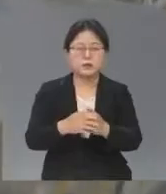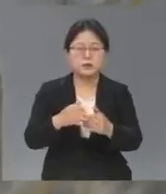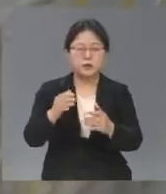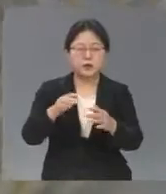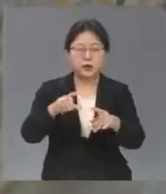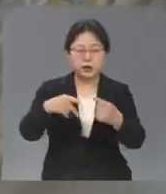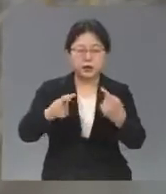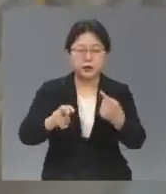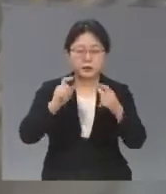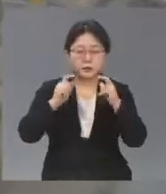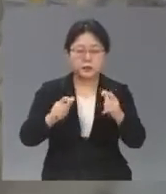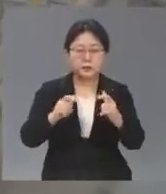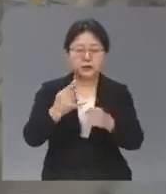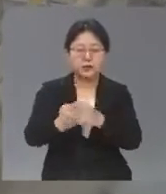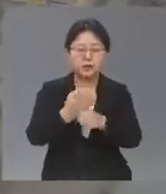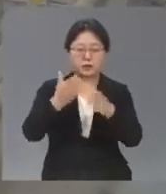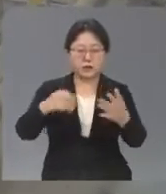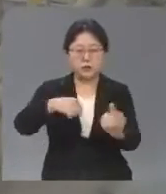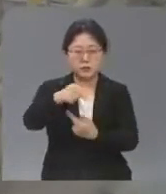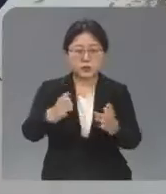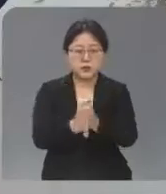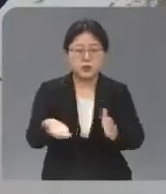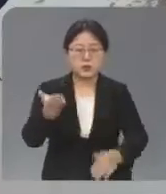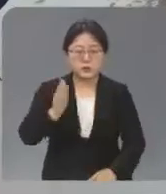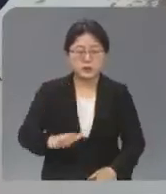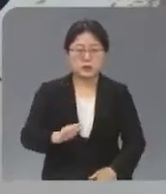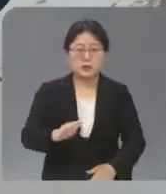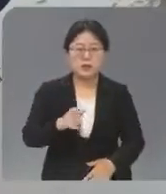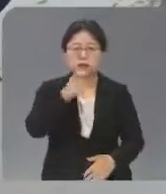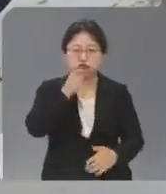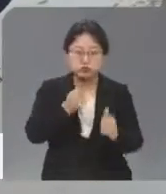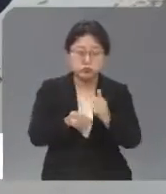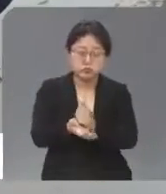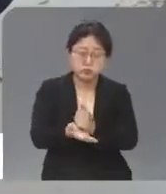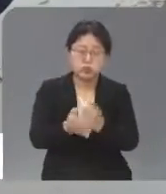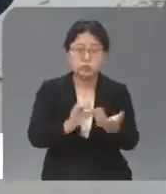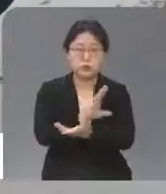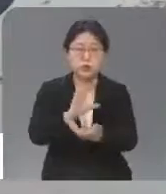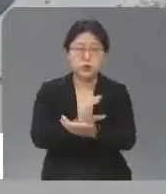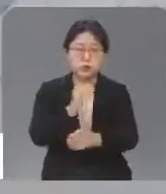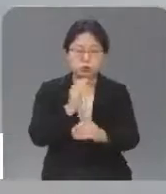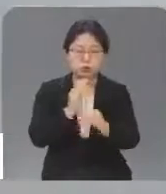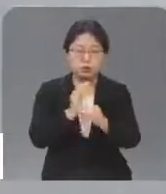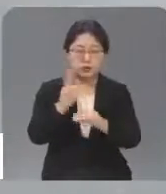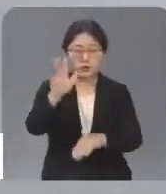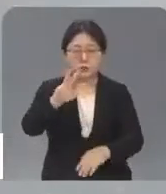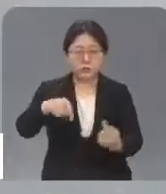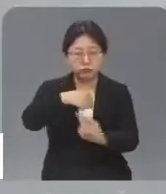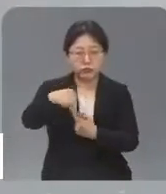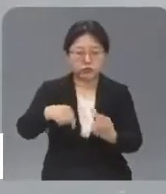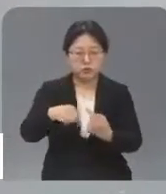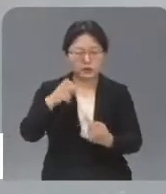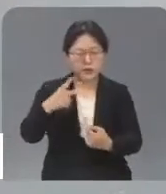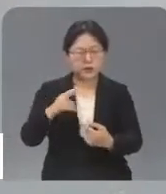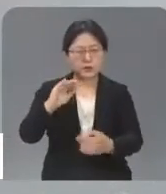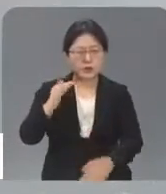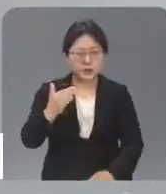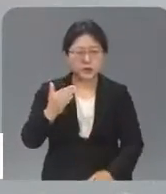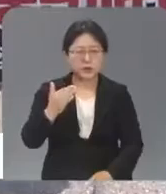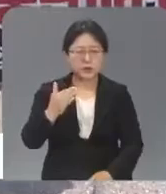또 그거에 따른 조치사항들이 있습니다. 나주 혁신도시 아파트와 공공기관 등의 열 에너지 공급을 위한